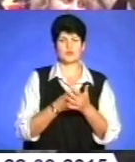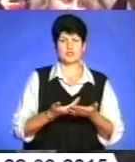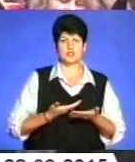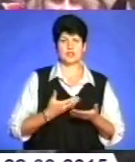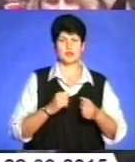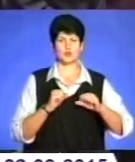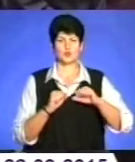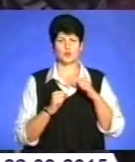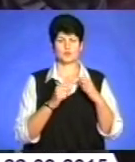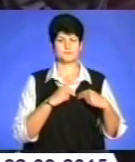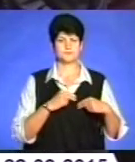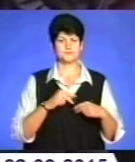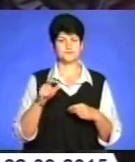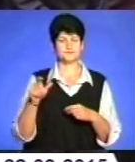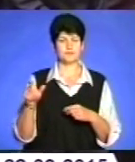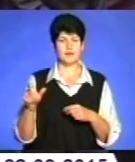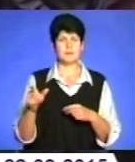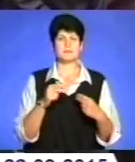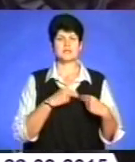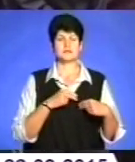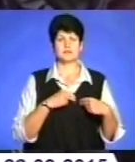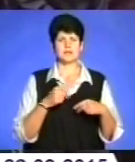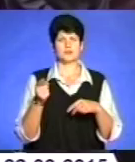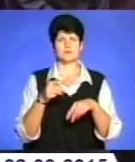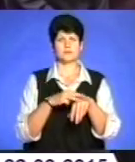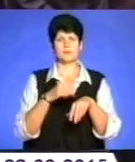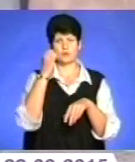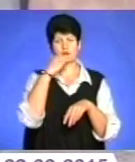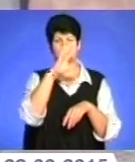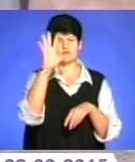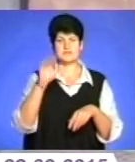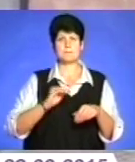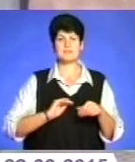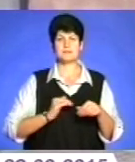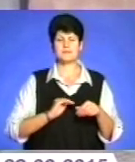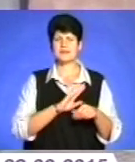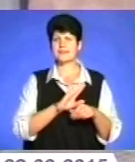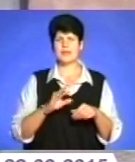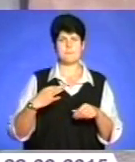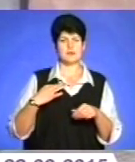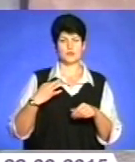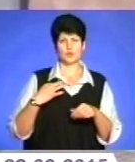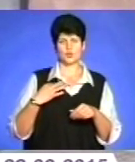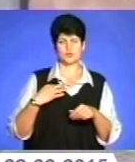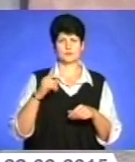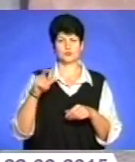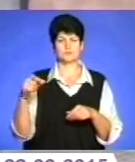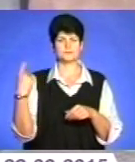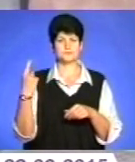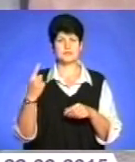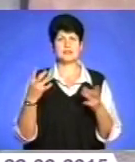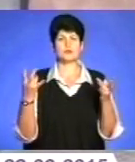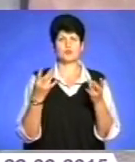друзів, своїх колег. Керівництво та працівники Тернопільської міліції подякували всім підприємцям та небайдужим жителям області за таку